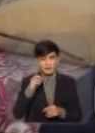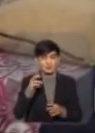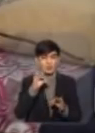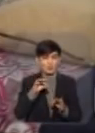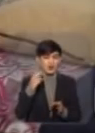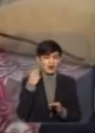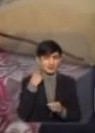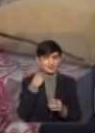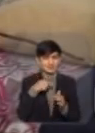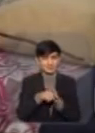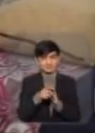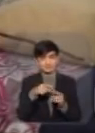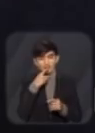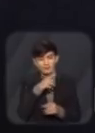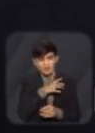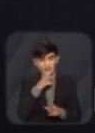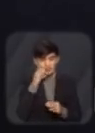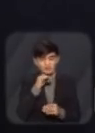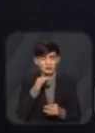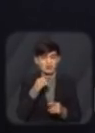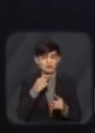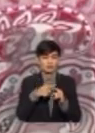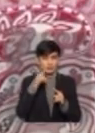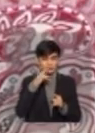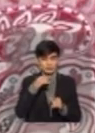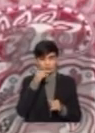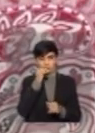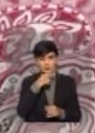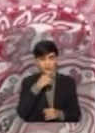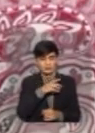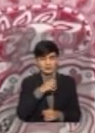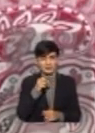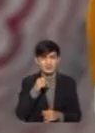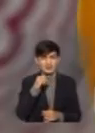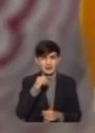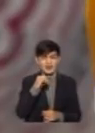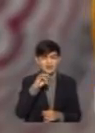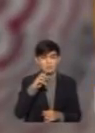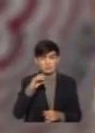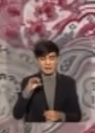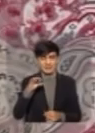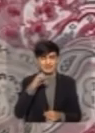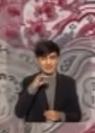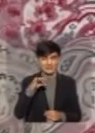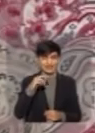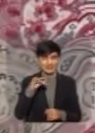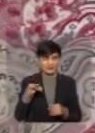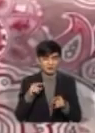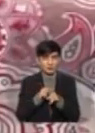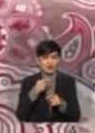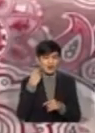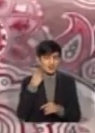ағылшын әріптеріне ғана тілі келіпті. Бұрын жаңа ABC-ді үйреттік. Алфавиттің бүкіл әріпін айтып